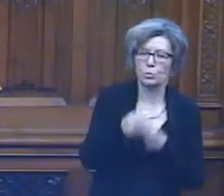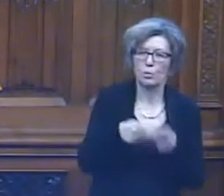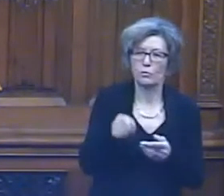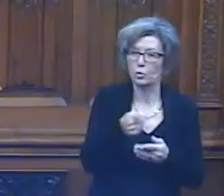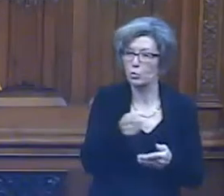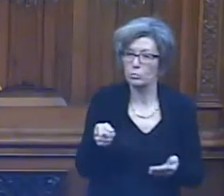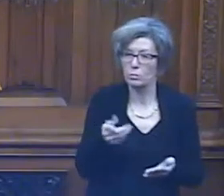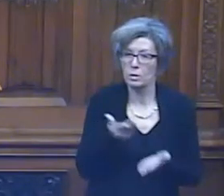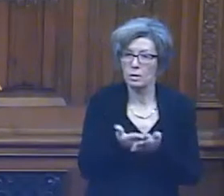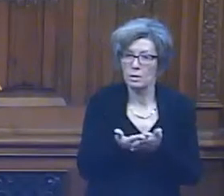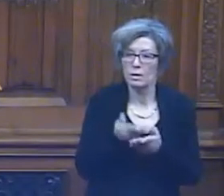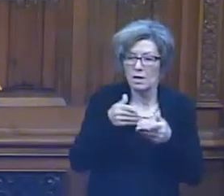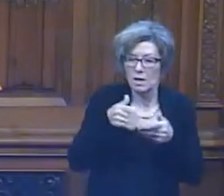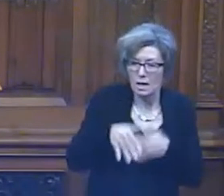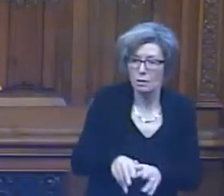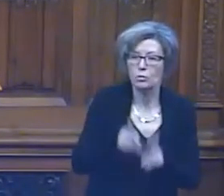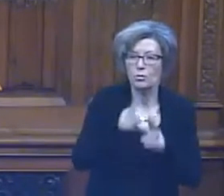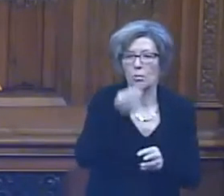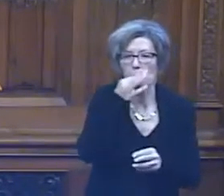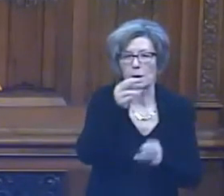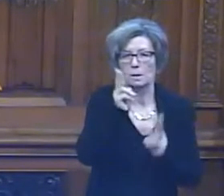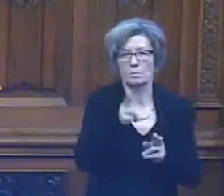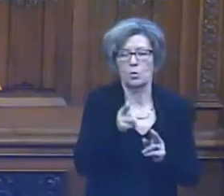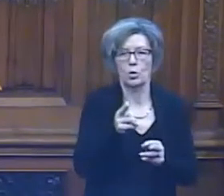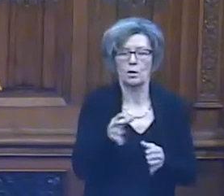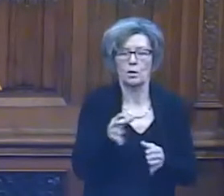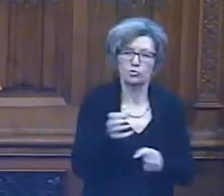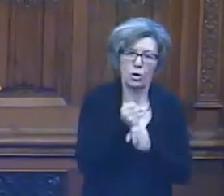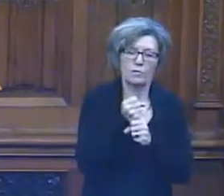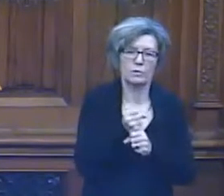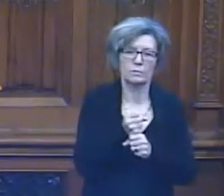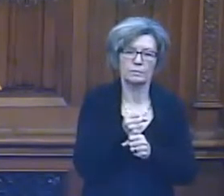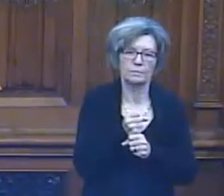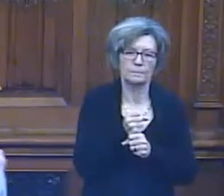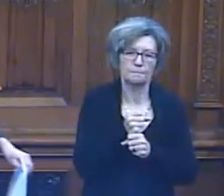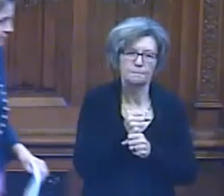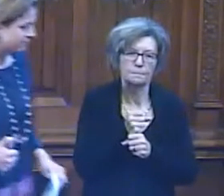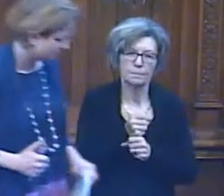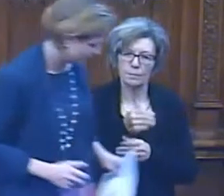nur so kann Integration bestmöglich gelingen. Vielen Dank. Dankeschön.